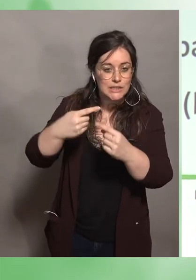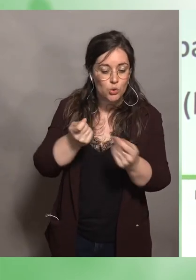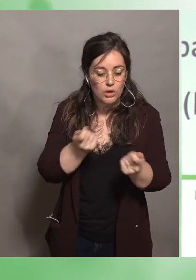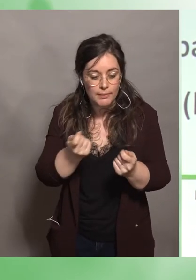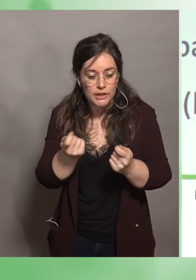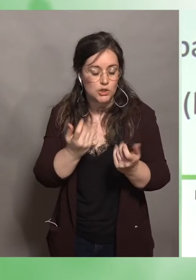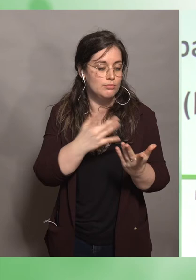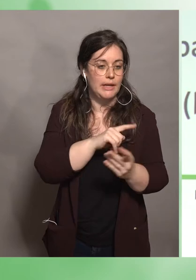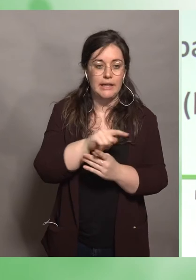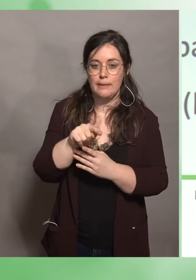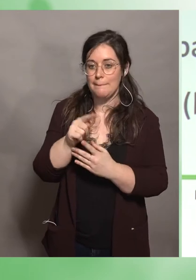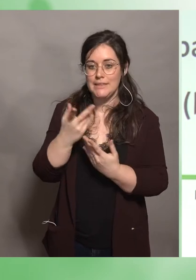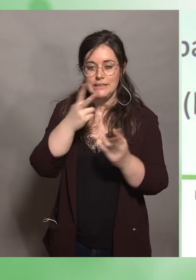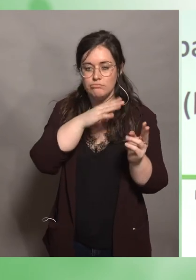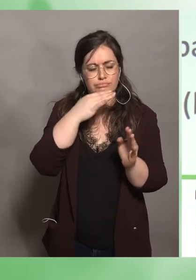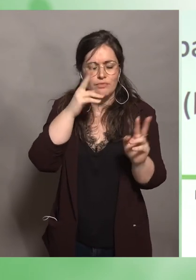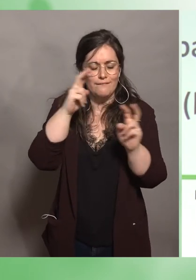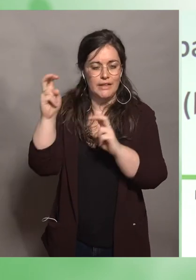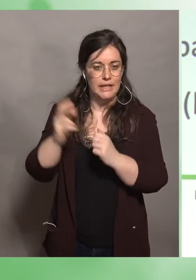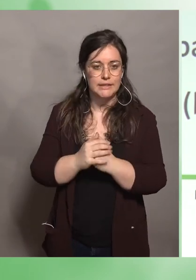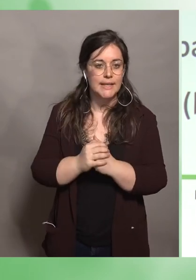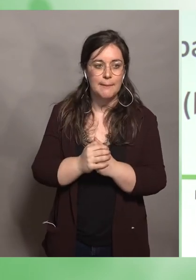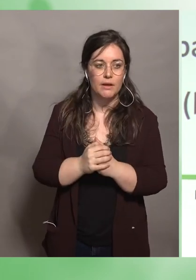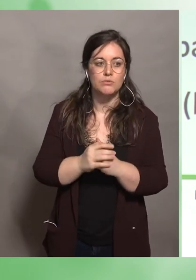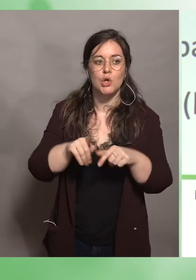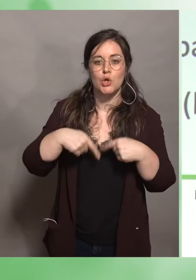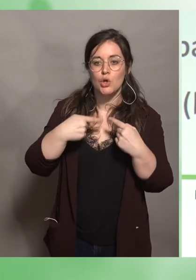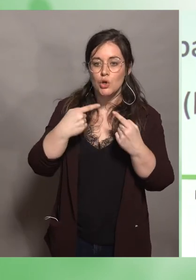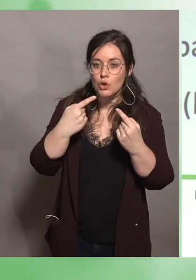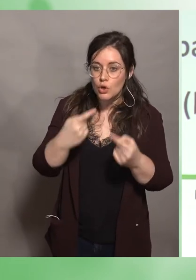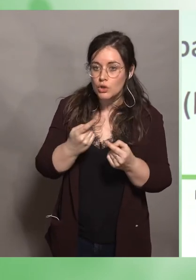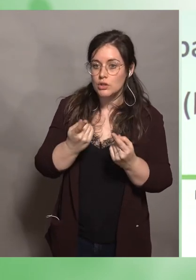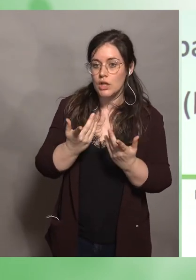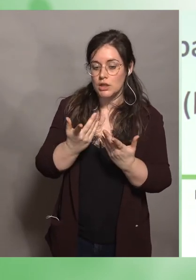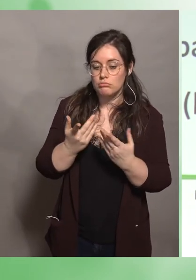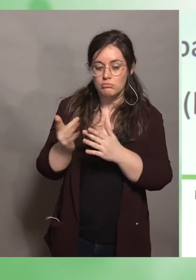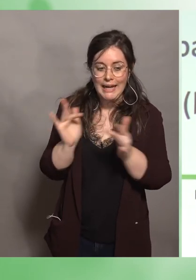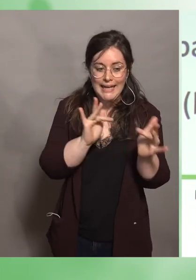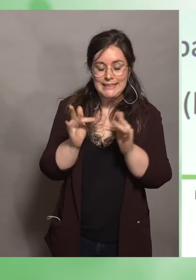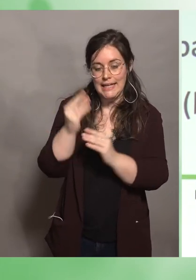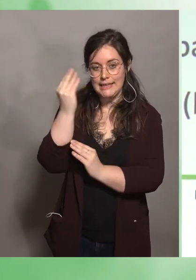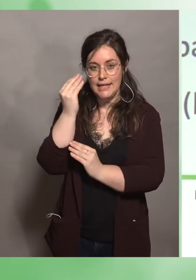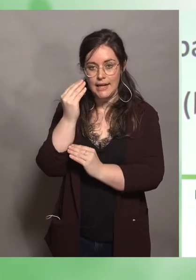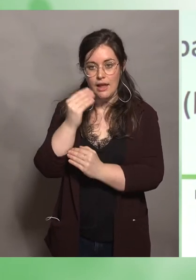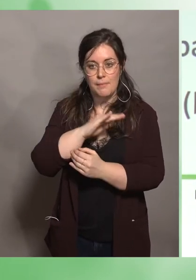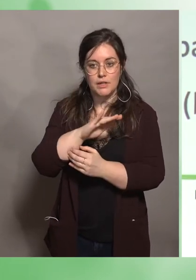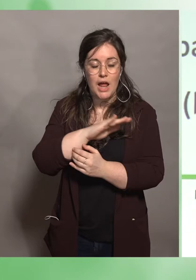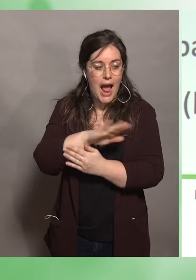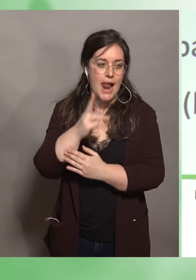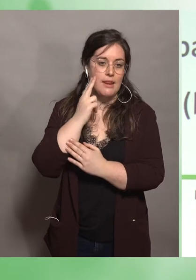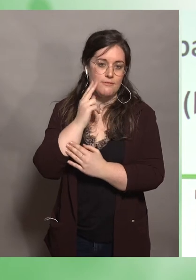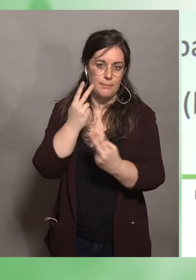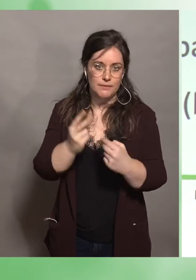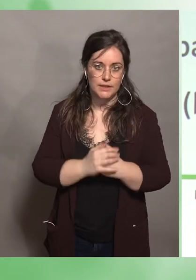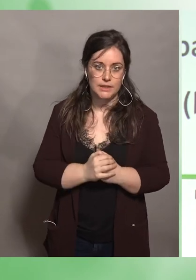zu vielen Themen, die dann im Voneinanderlernen für jedes Unternehmen sehr, sehr wichtig